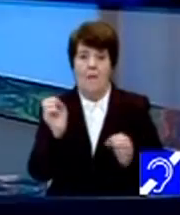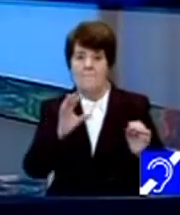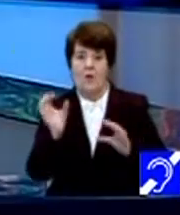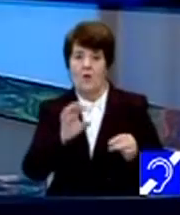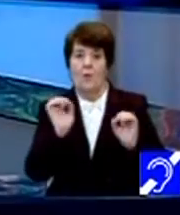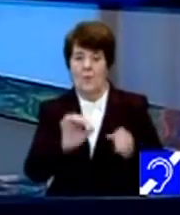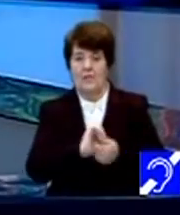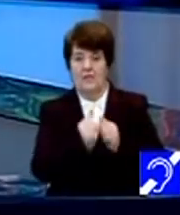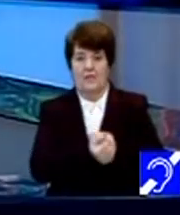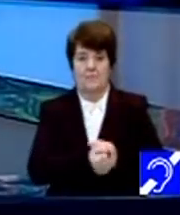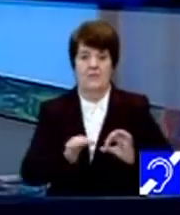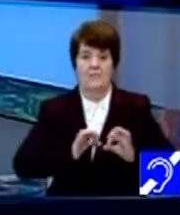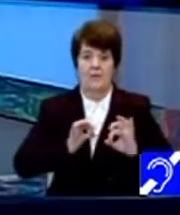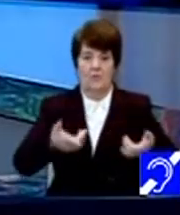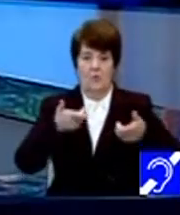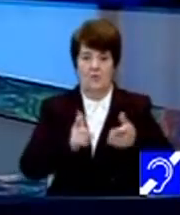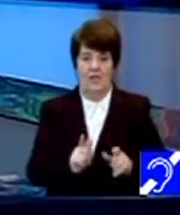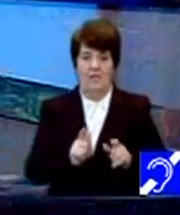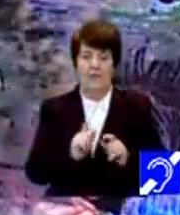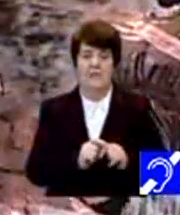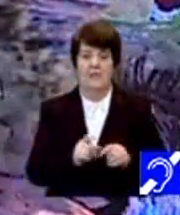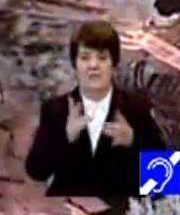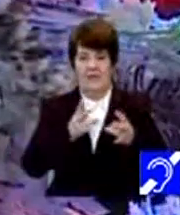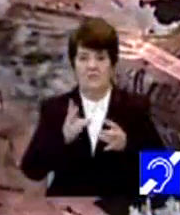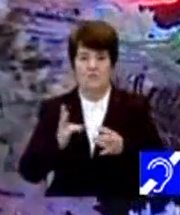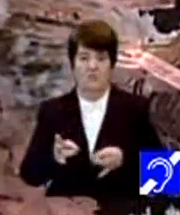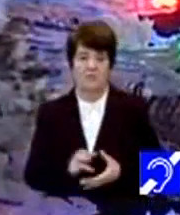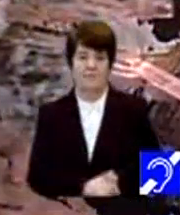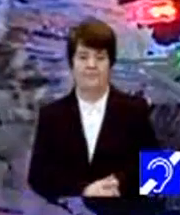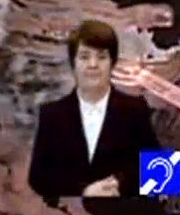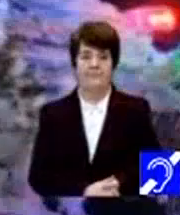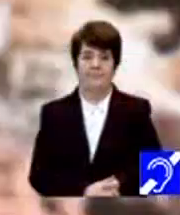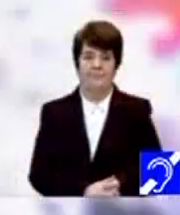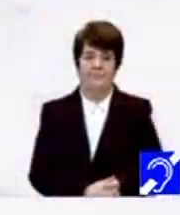defecțiune a beculețelor poate transforma sărbătoarea într-o adevărată tragedie.